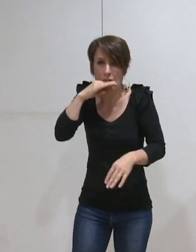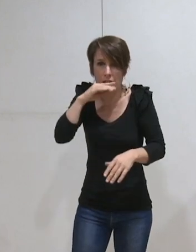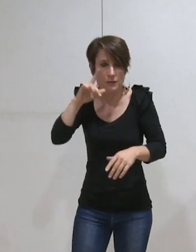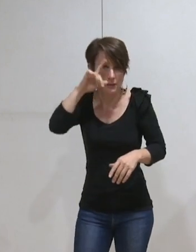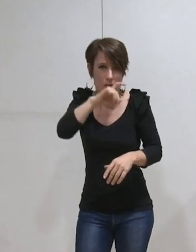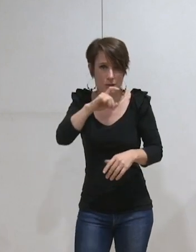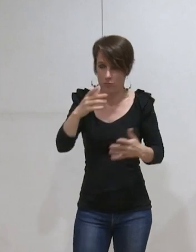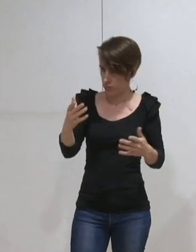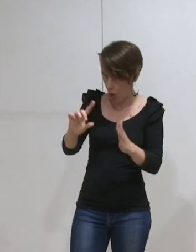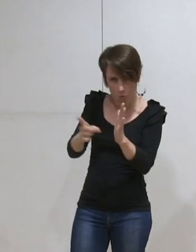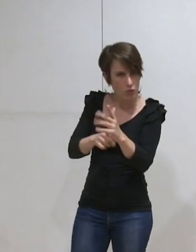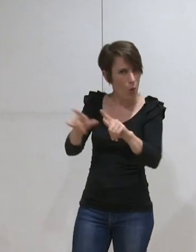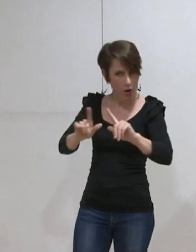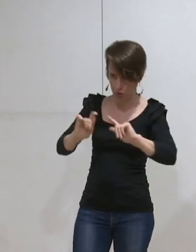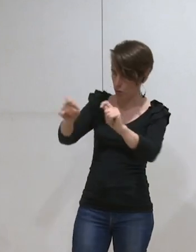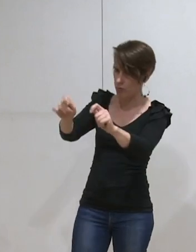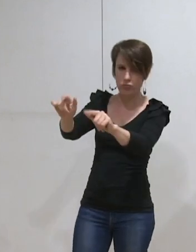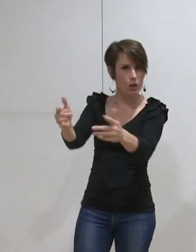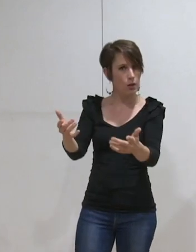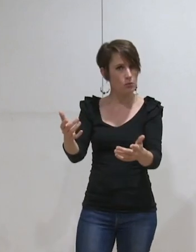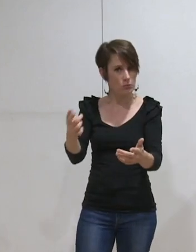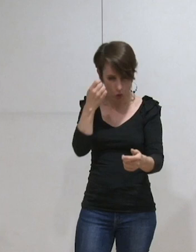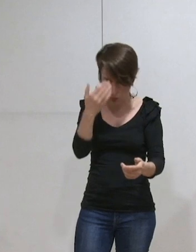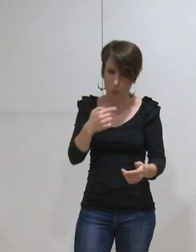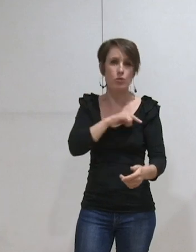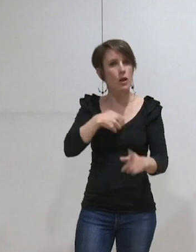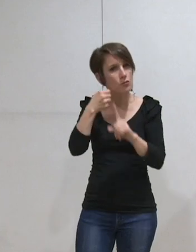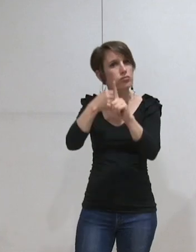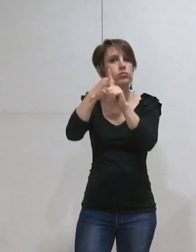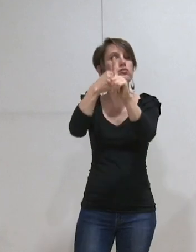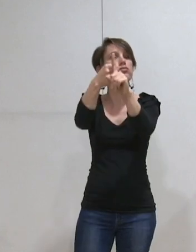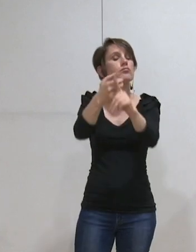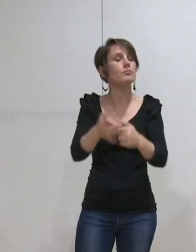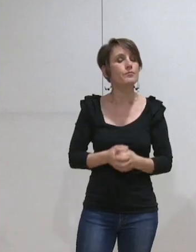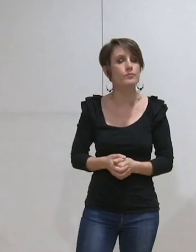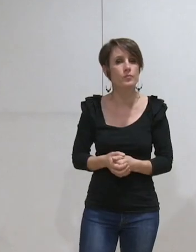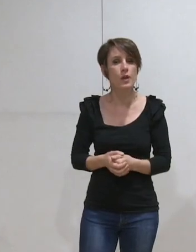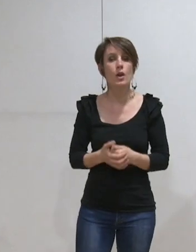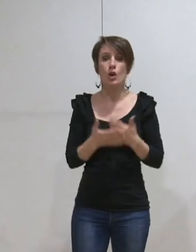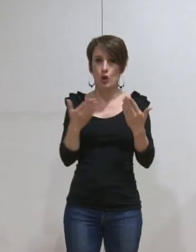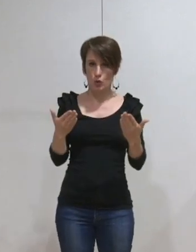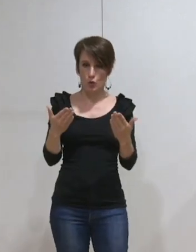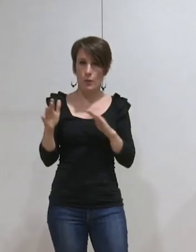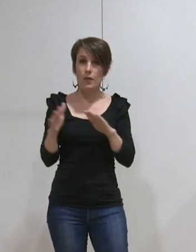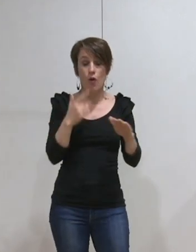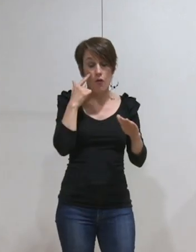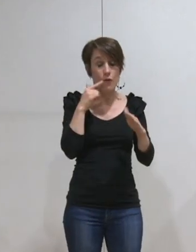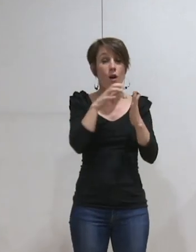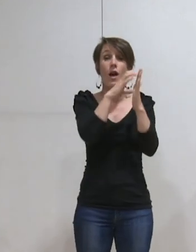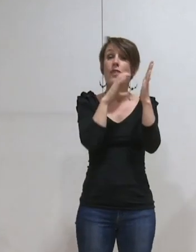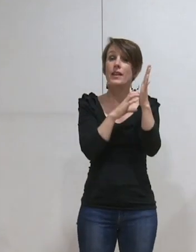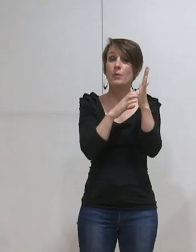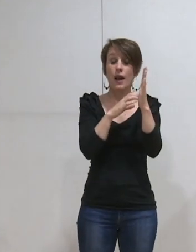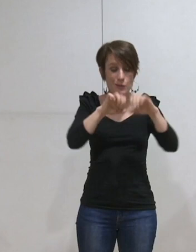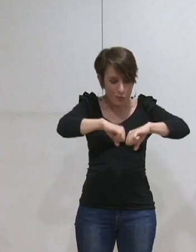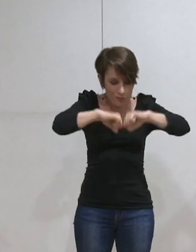logement c'est ce que nous appuyons à travers cette délibération donc maintenant pour parler du contenu de la délibération